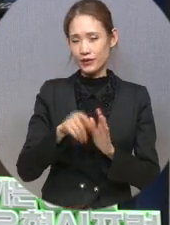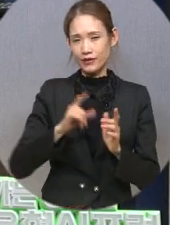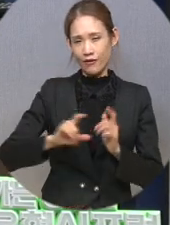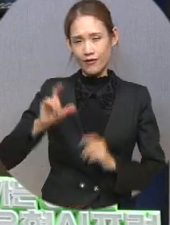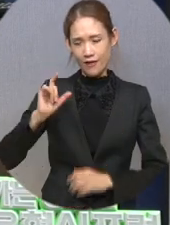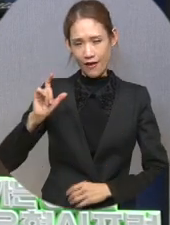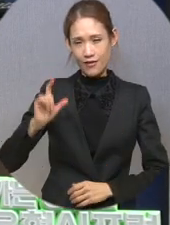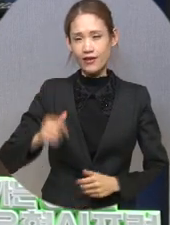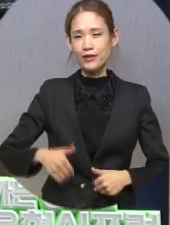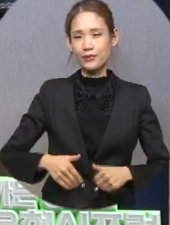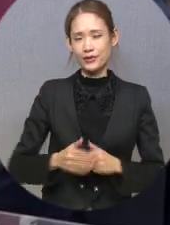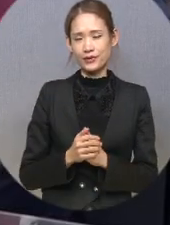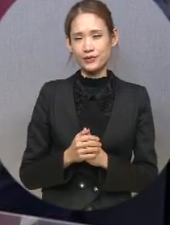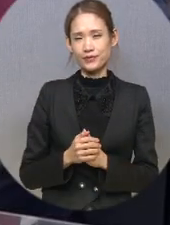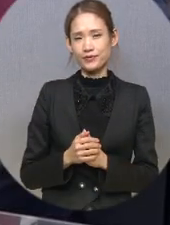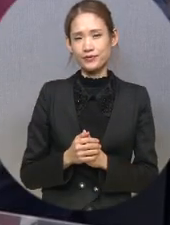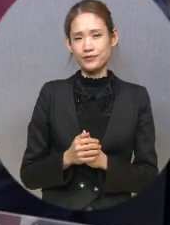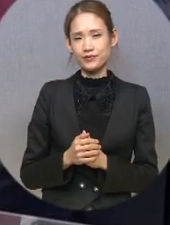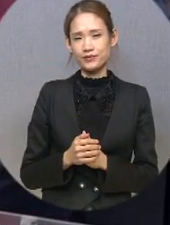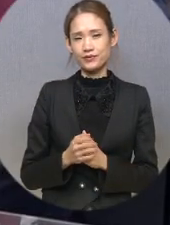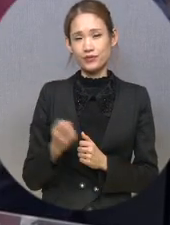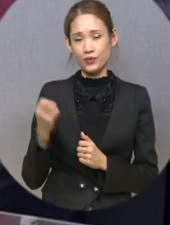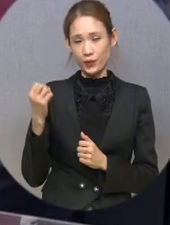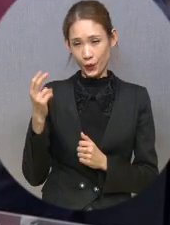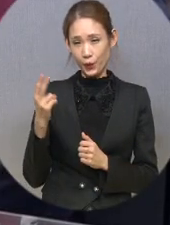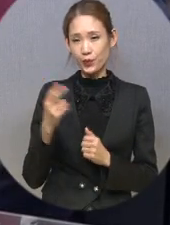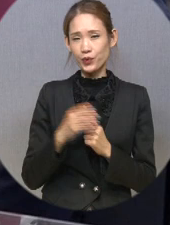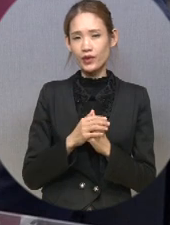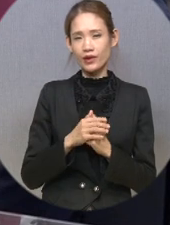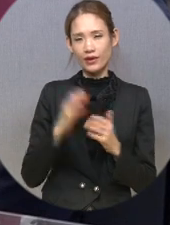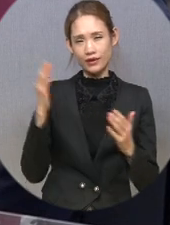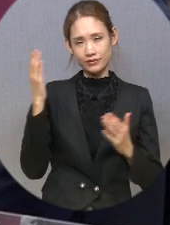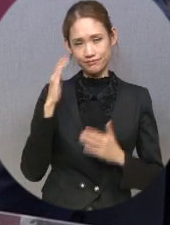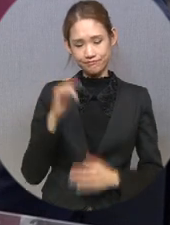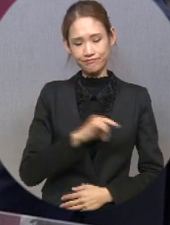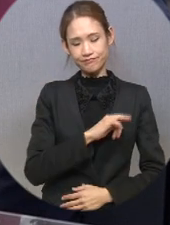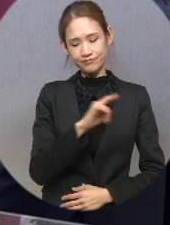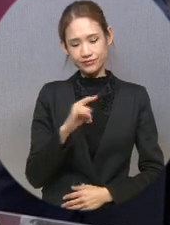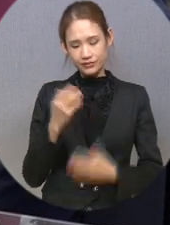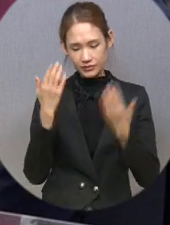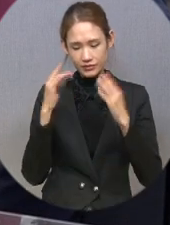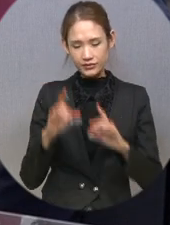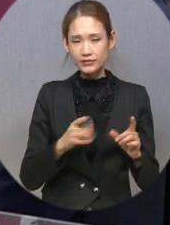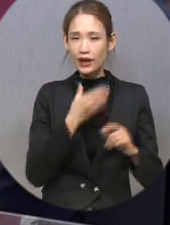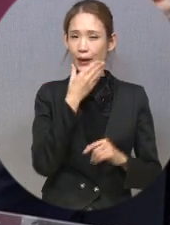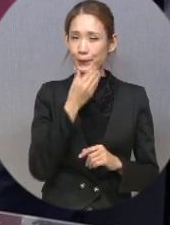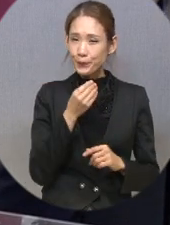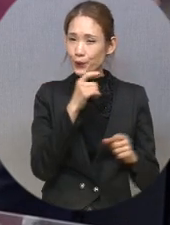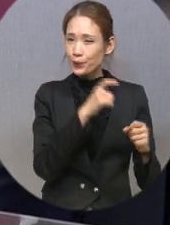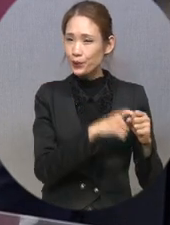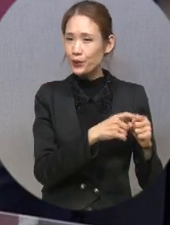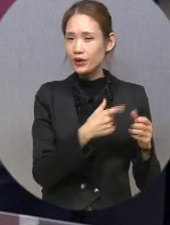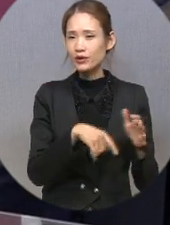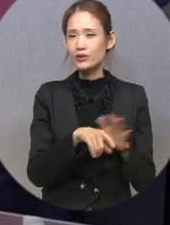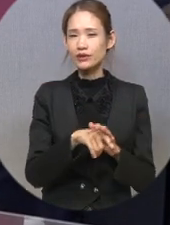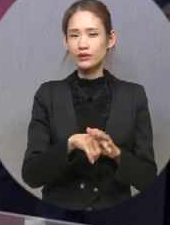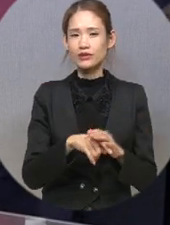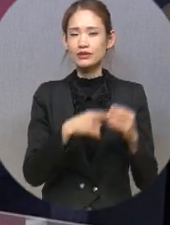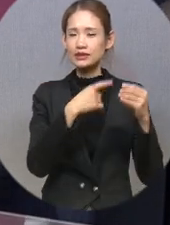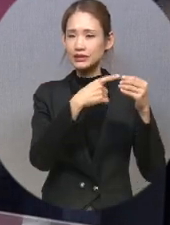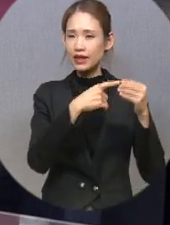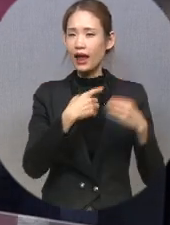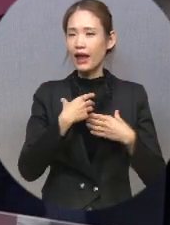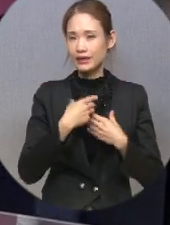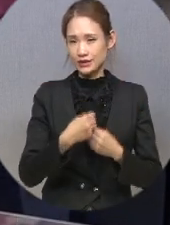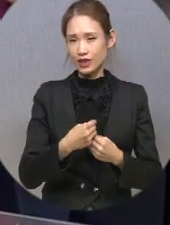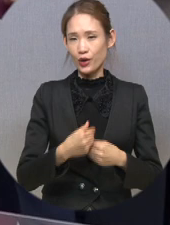된다는 생각을 하게 됩니다. 뿐만 아니라 아이들이 그 학교 생활이 행복하려면 우선 안전해야 되고요. 그